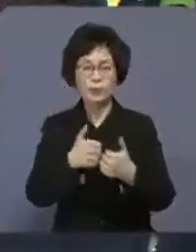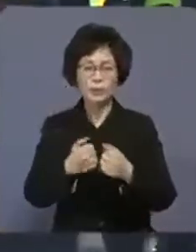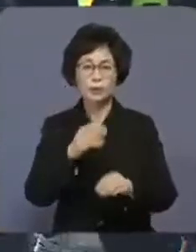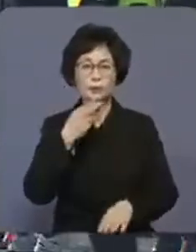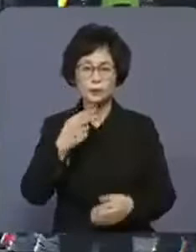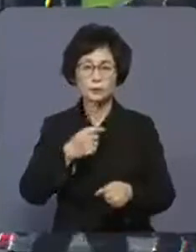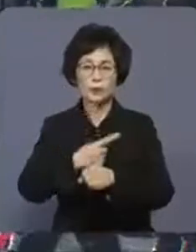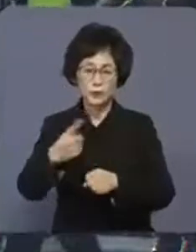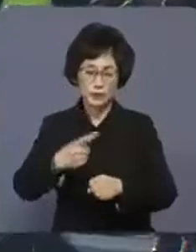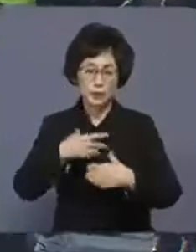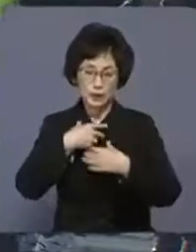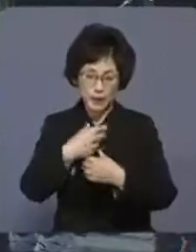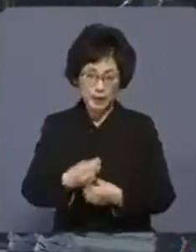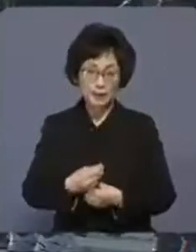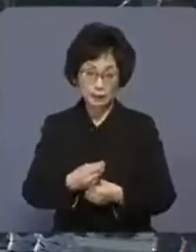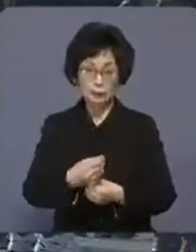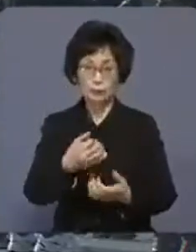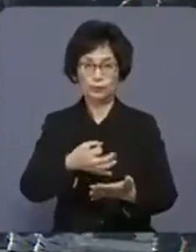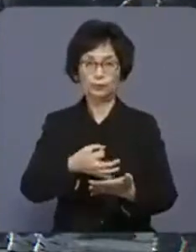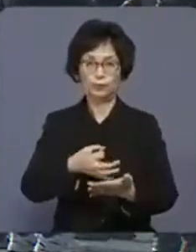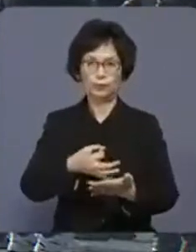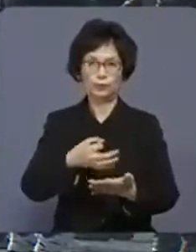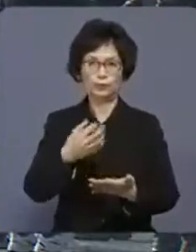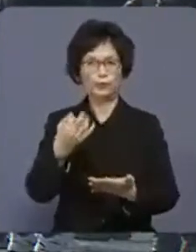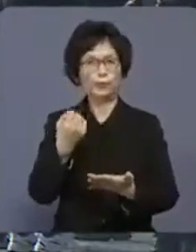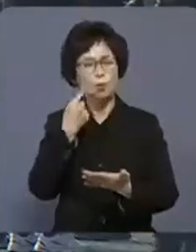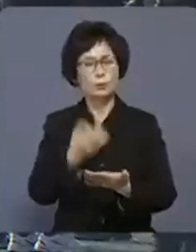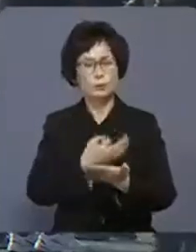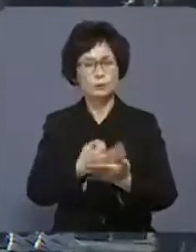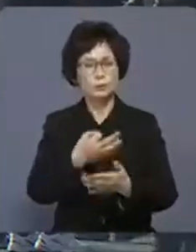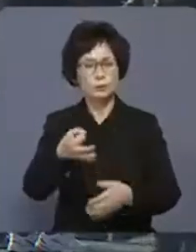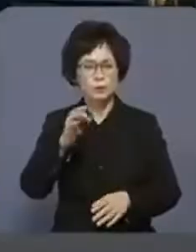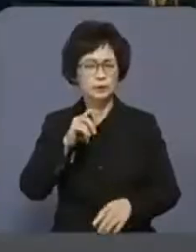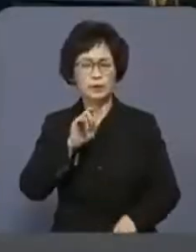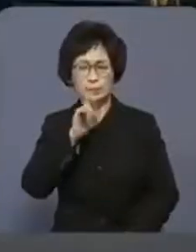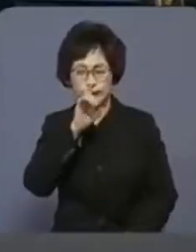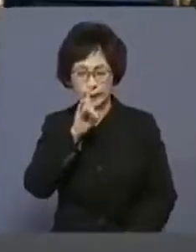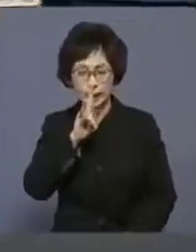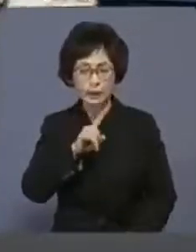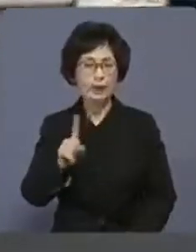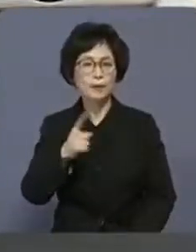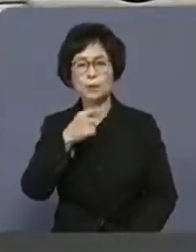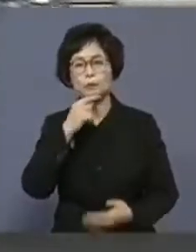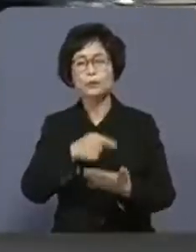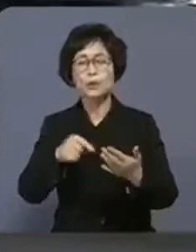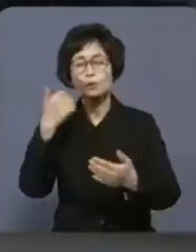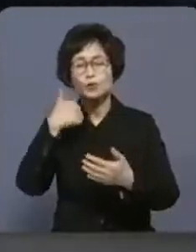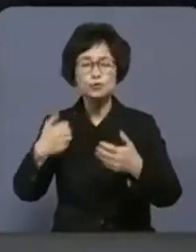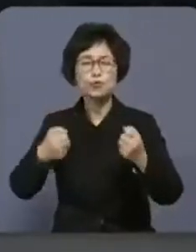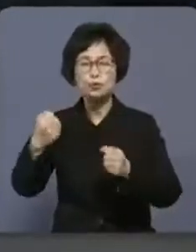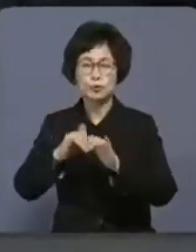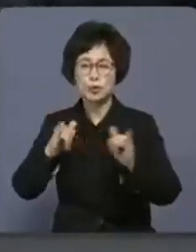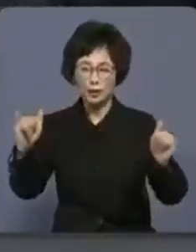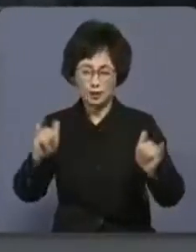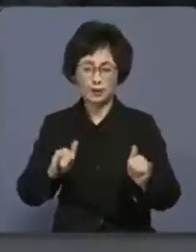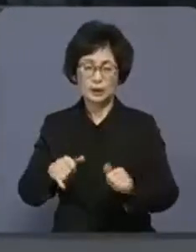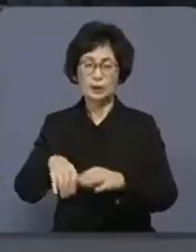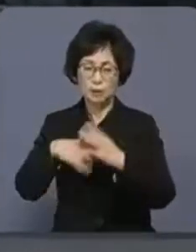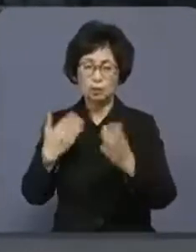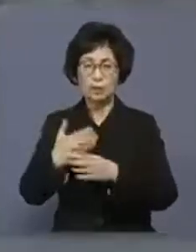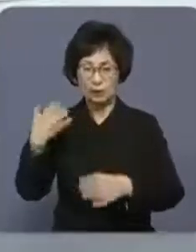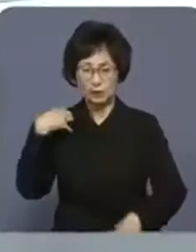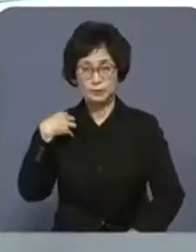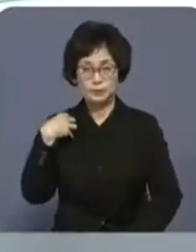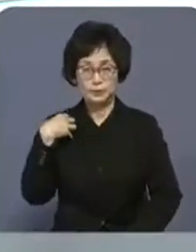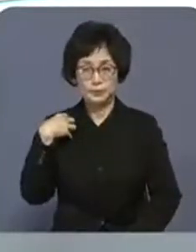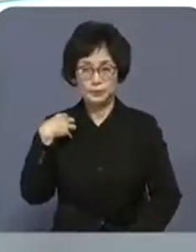내년 안좋은 님의 상승 분이 제 태 적용 되지 않는데요 그렇게 되면 손에는 고스란히 화물 노동자에게 돌아갈 수밖에 없습니다 4 현장에서 이렇게